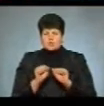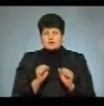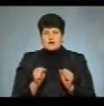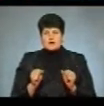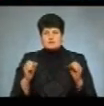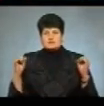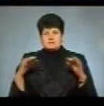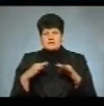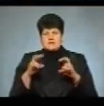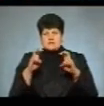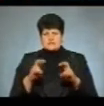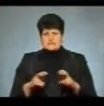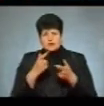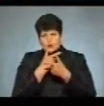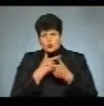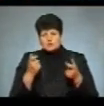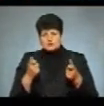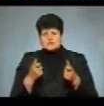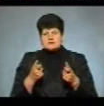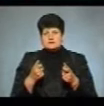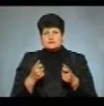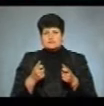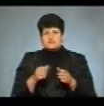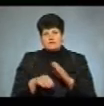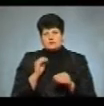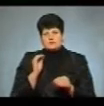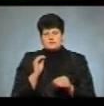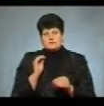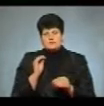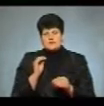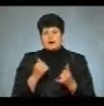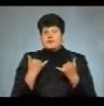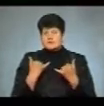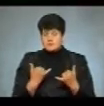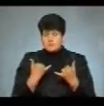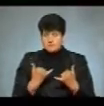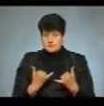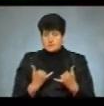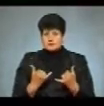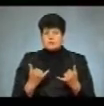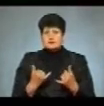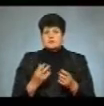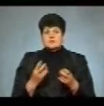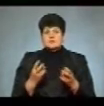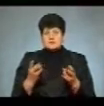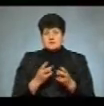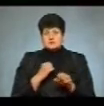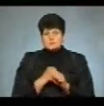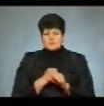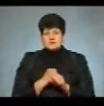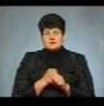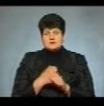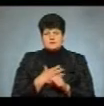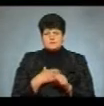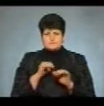зібратися на засідання та оголосити дострокові вибори. А тепер саме час «Правді Мену» здійснити найважливішу